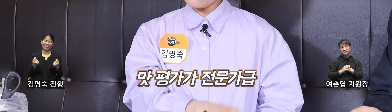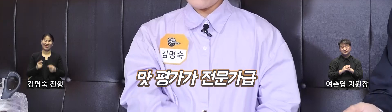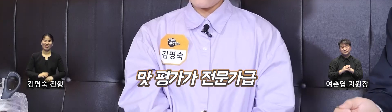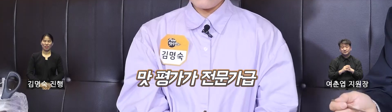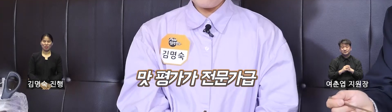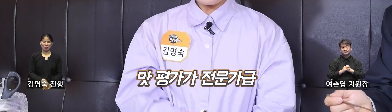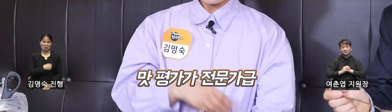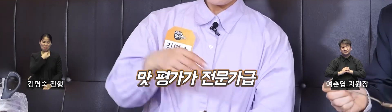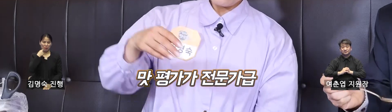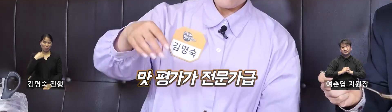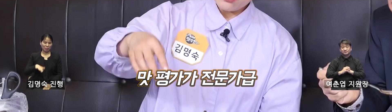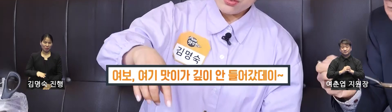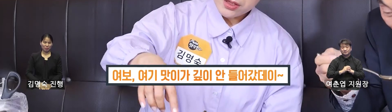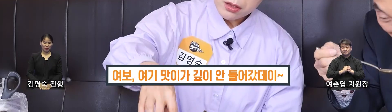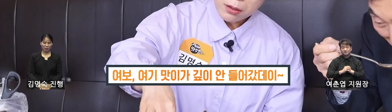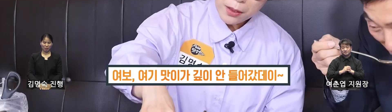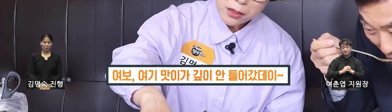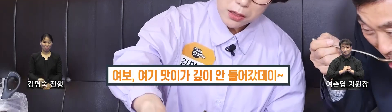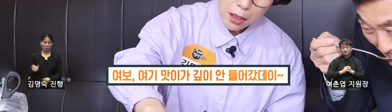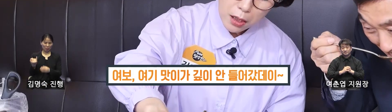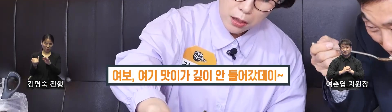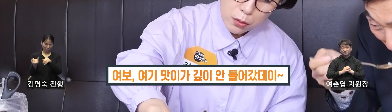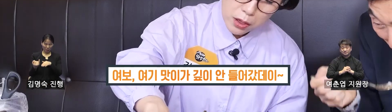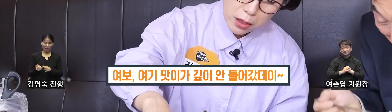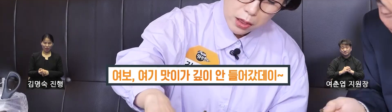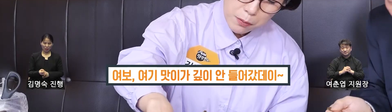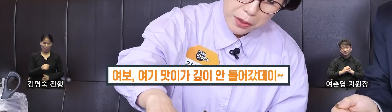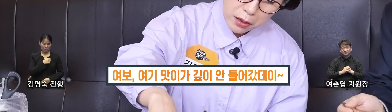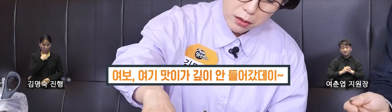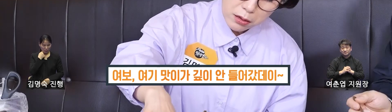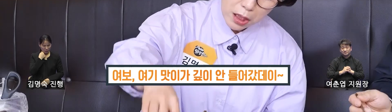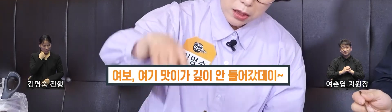웬만큼 맛없게 했다가 여보 이거 맛이가